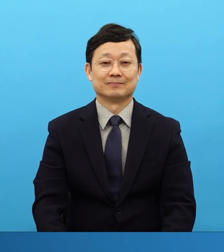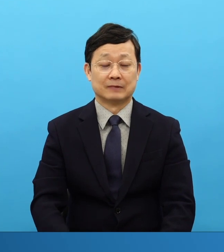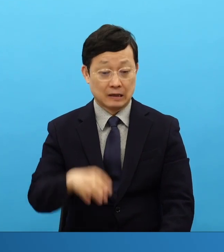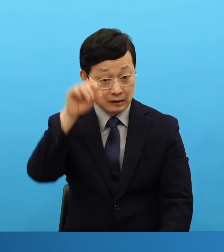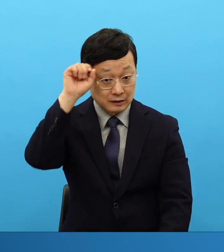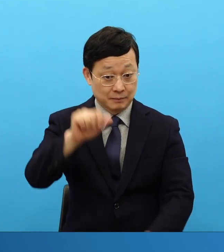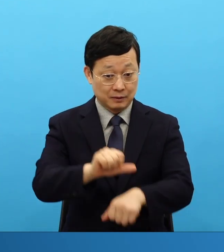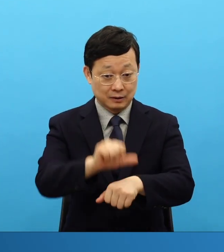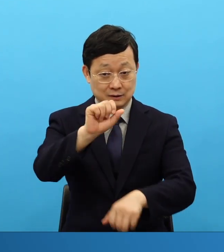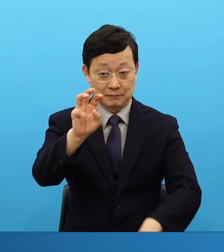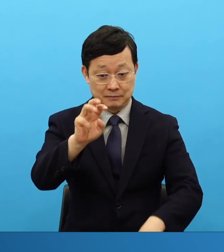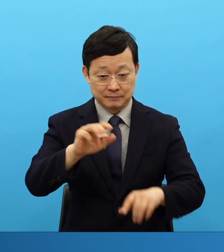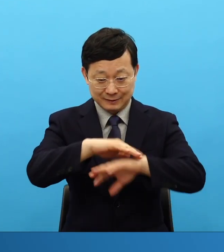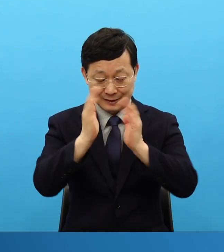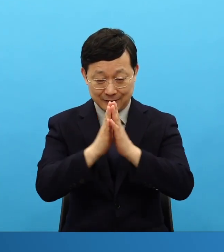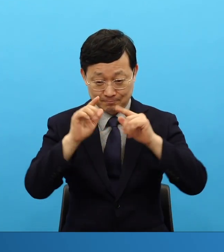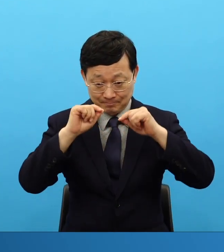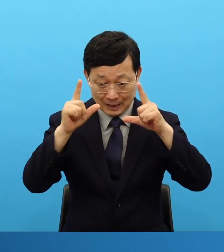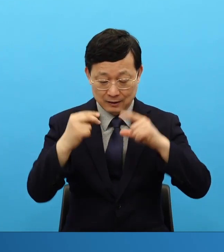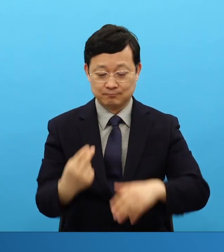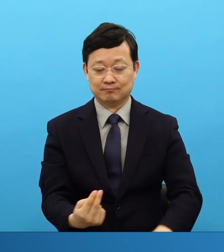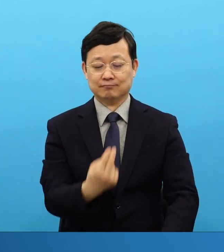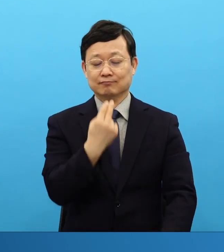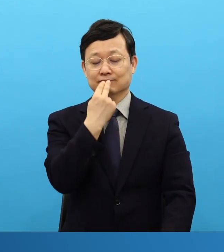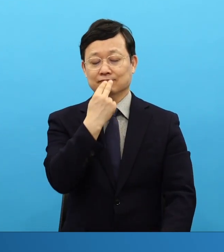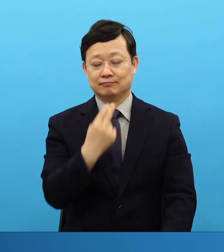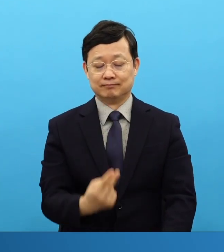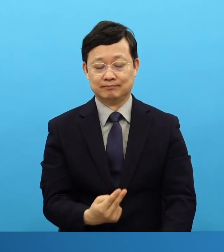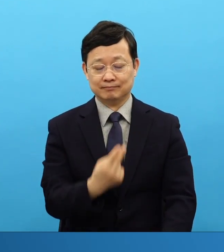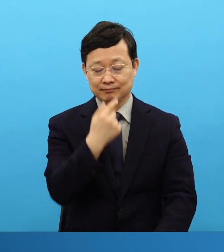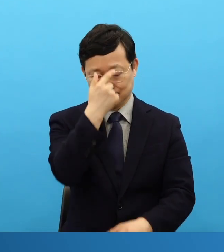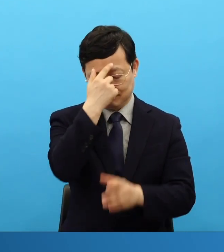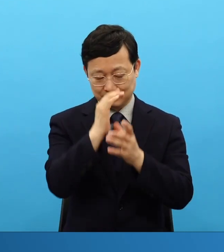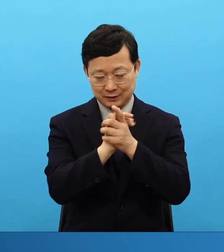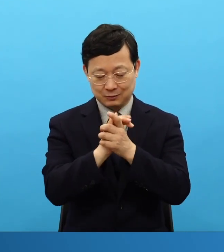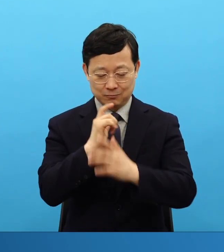5시 반이면 전교생들이 모여서 호흡으로 기도가 시작됩니다.